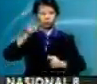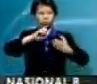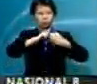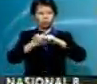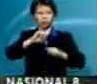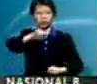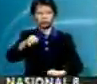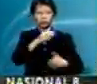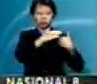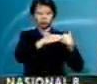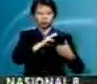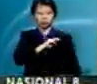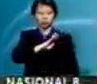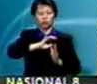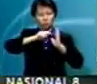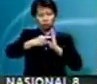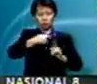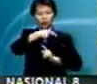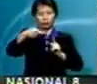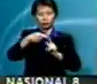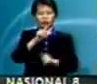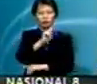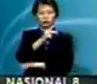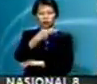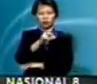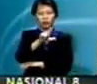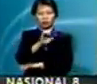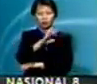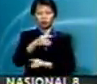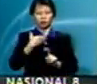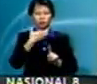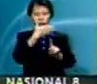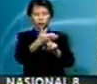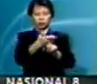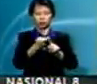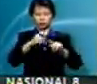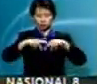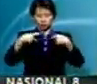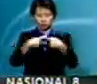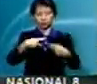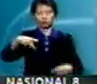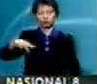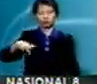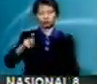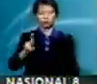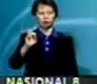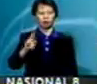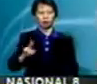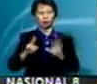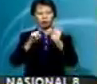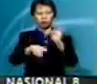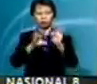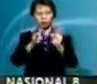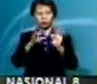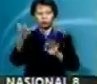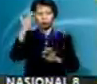jawatan Menteri Besar Selangor bermula apabila Tan Sri Abdul Khalid Ibrahim dipecat daripada Parti Keadilan Rakyat PKR 9 Ogos